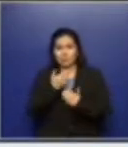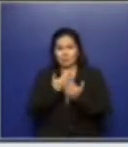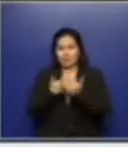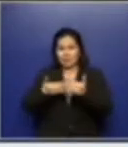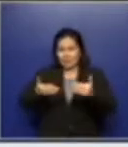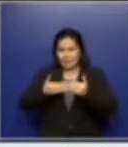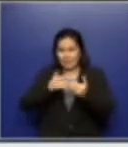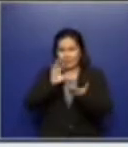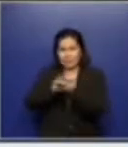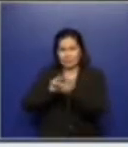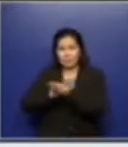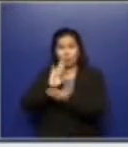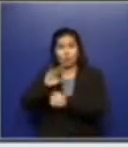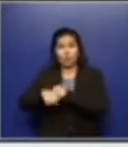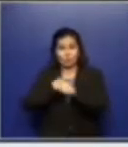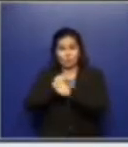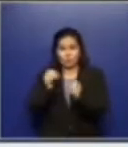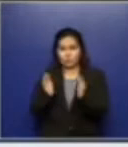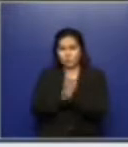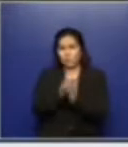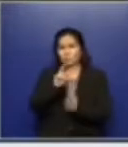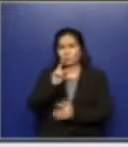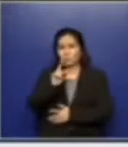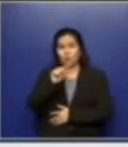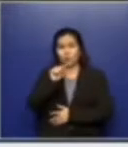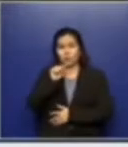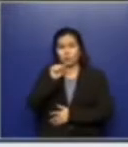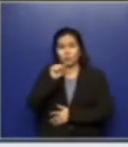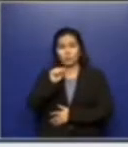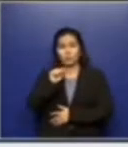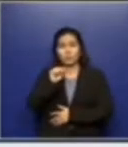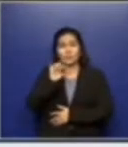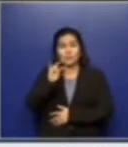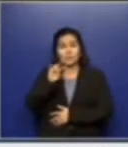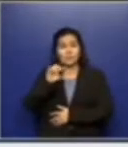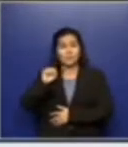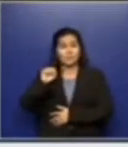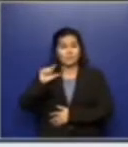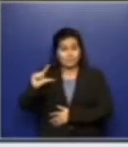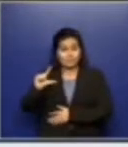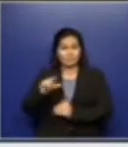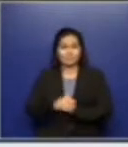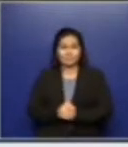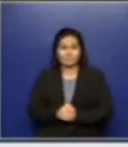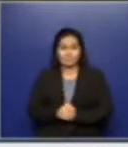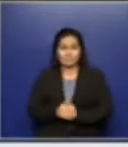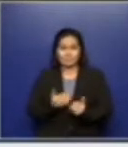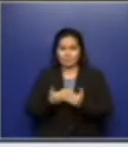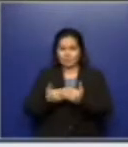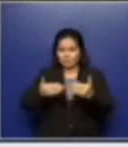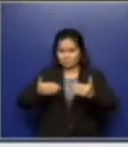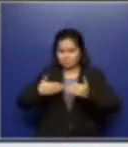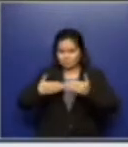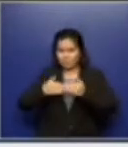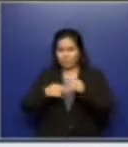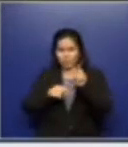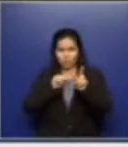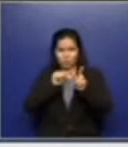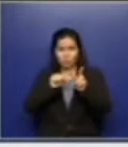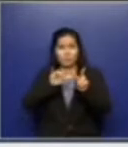ครับ2ล้าน7แสนล้านจะจัดเก็บรายได้นี่2ล้านกับ7แสนล้